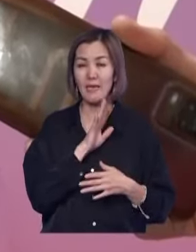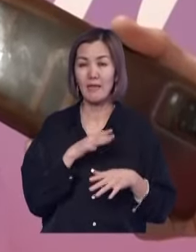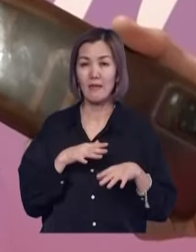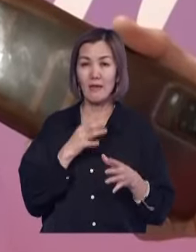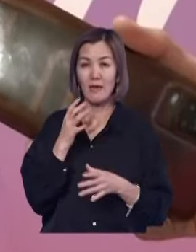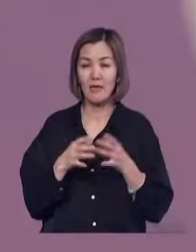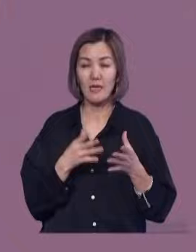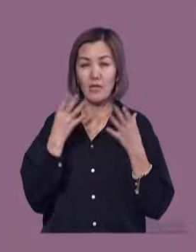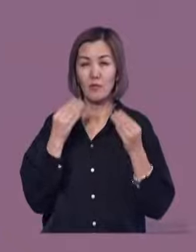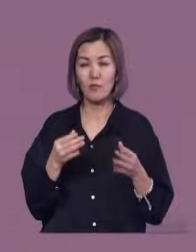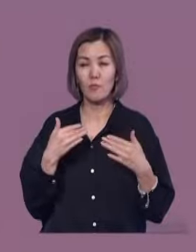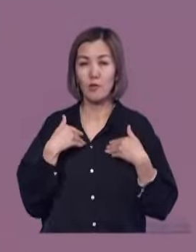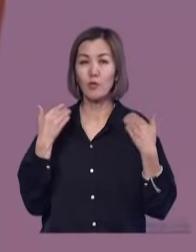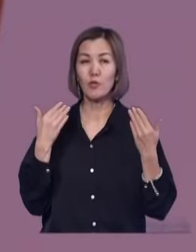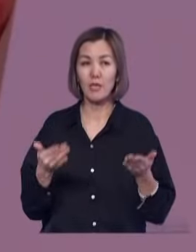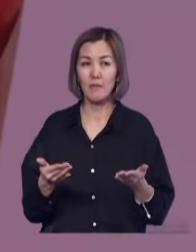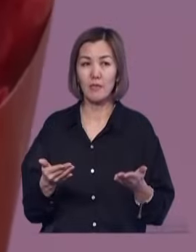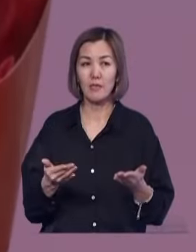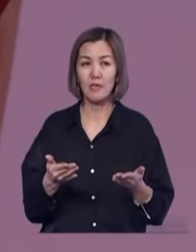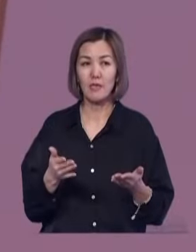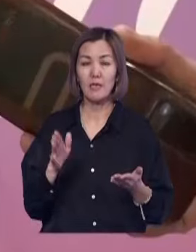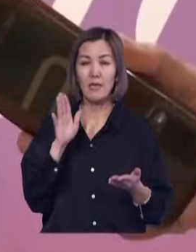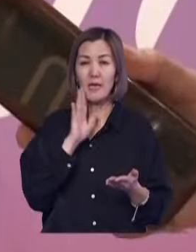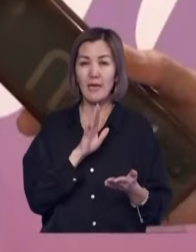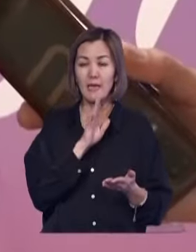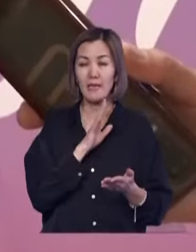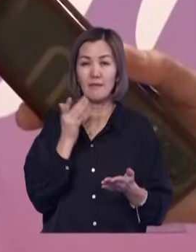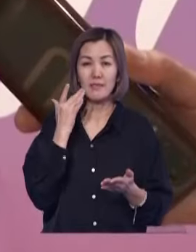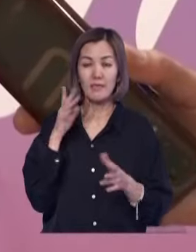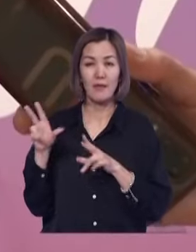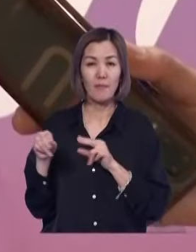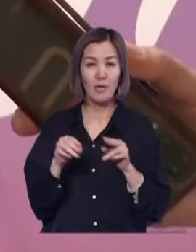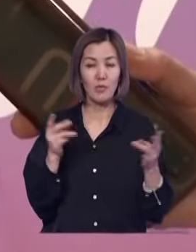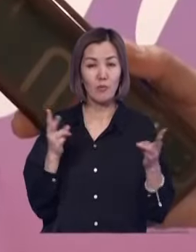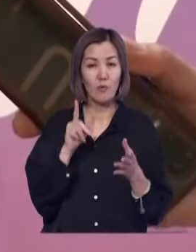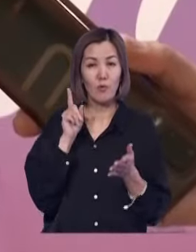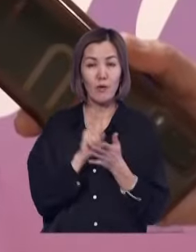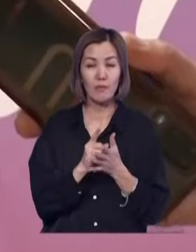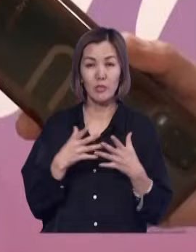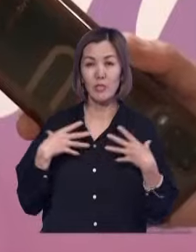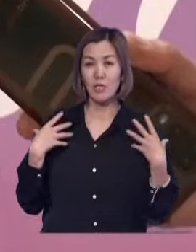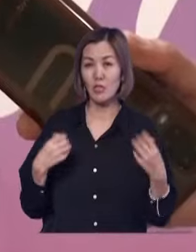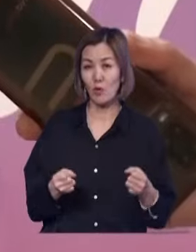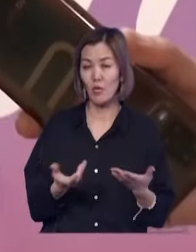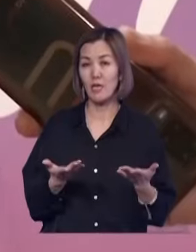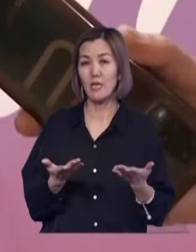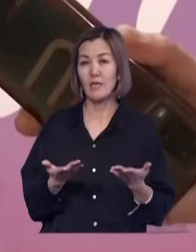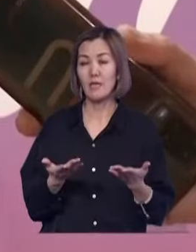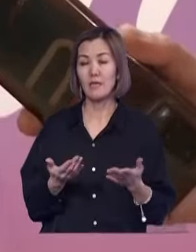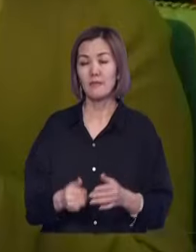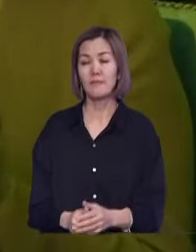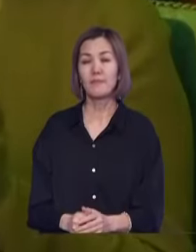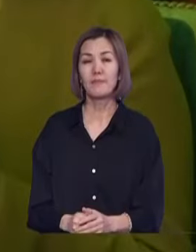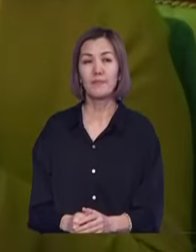халықаралық әйелдер мейрамымен құттықтаймын. Әйел адамға әйел бақытын тілеймін. Зор денсаулық, үлкен бақыт